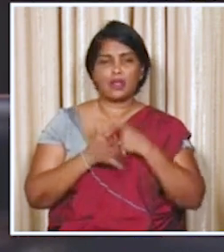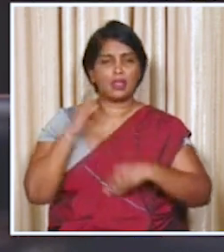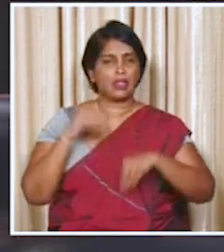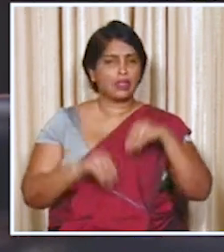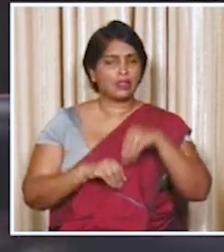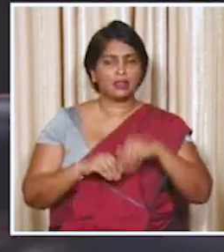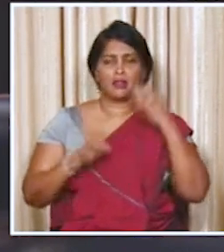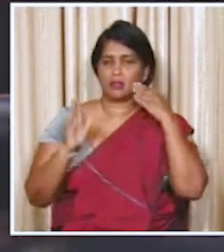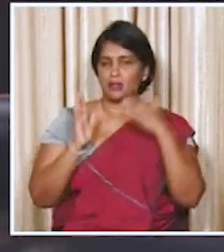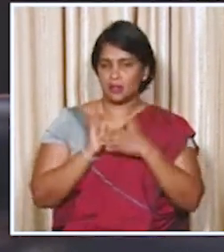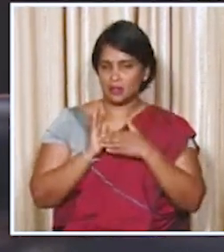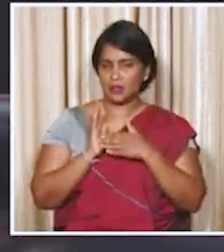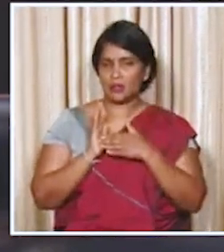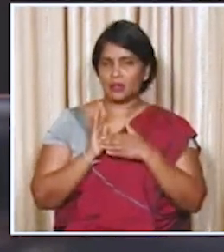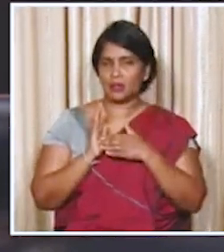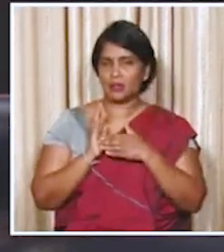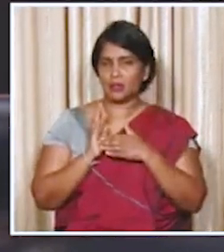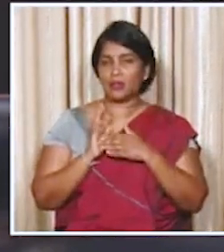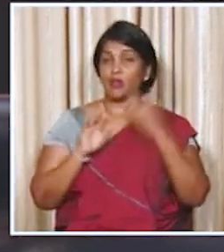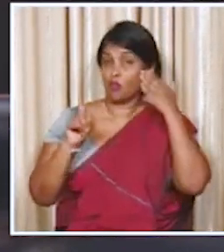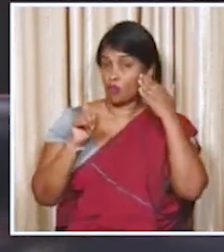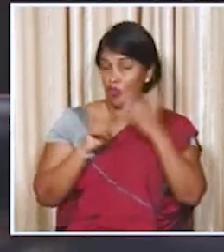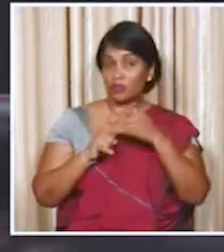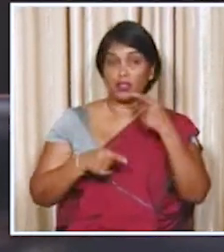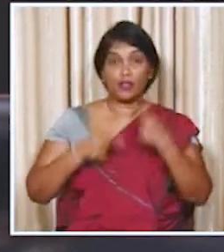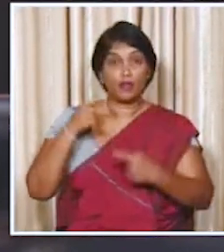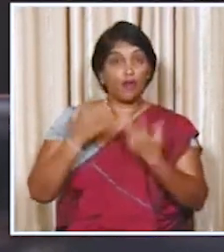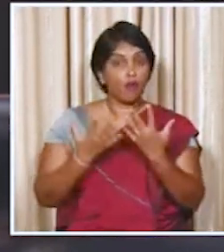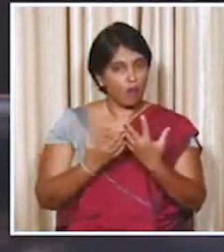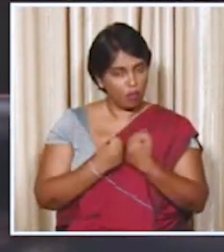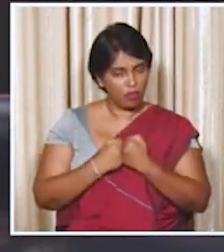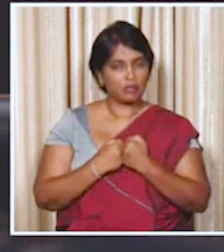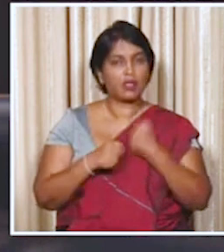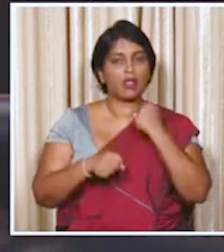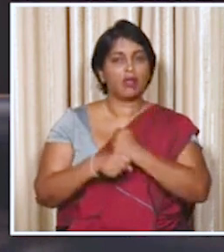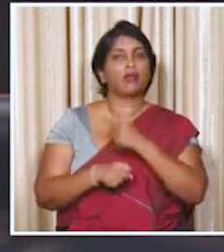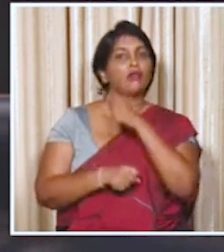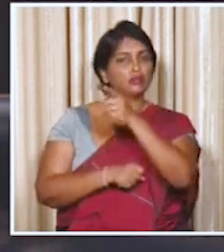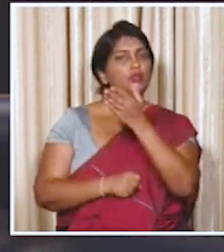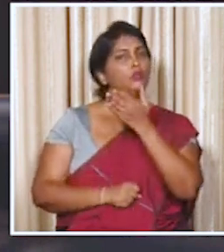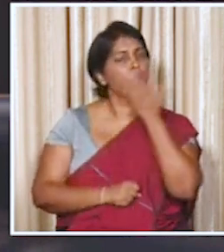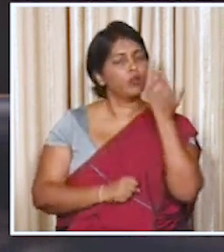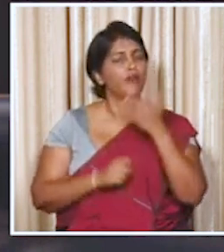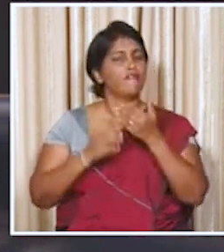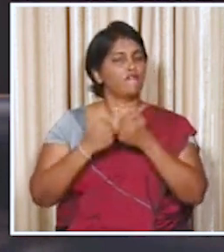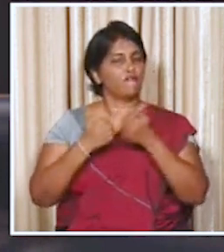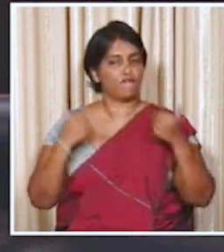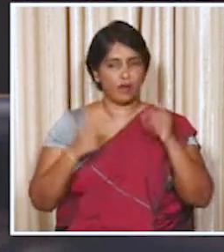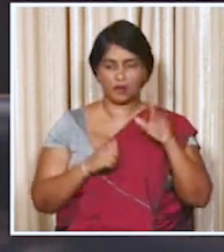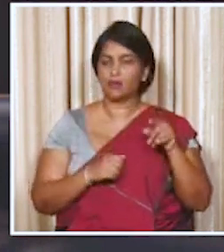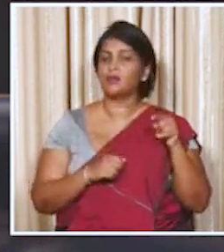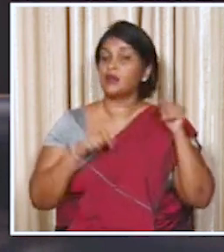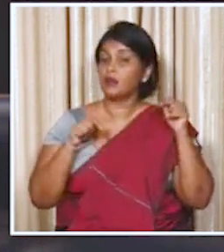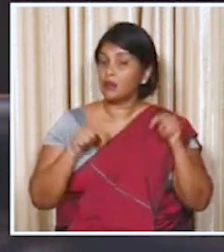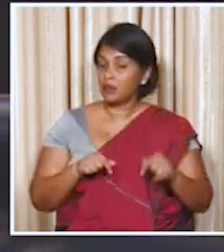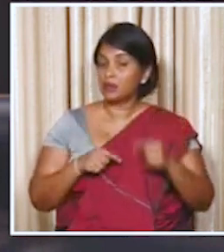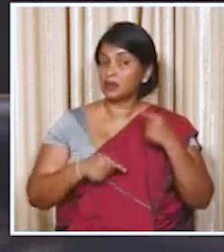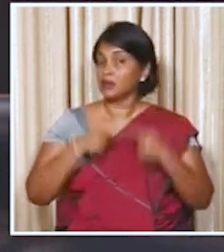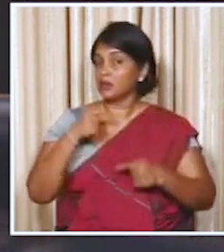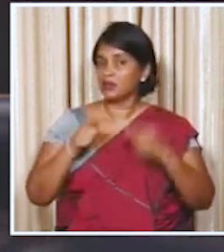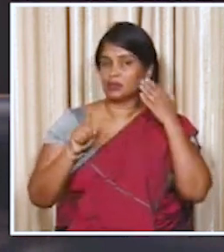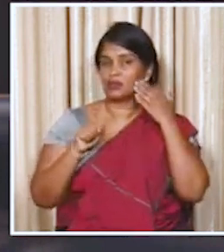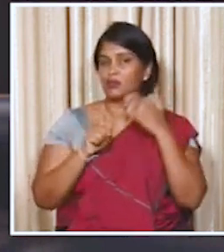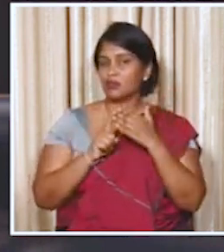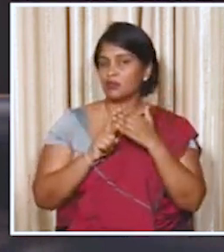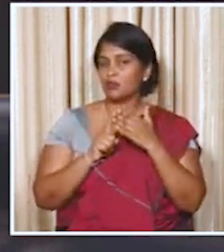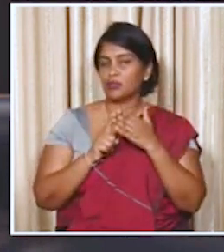දේශපාලන ව්‍යාපාරය පිළිබඳ. ඒක පිළිබඳ විවාදයක් ඕනනම් ආණ්ඩු පක්ෂයට පුළුවන් ඒක වෙනම කරන්න. අද මේ විවාදය තියෙන්නේ